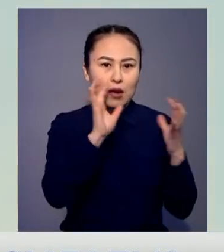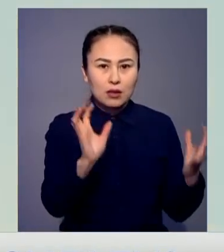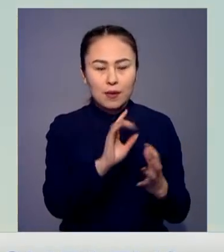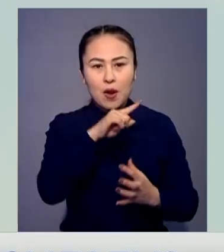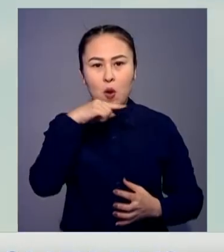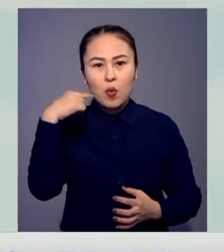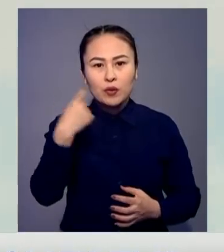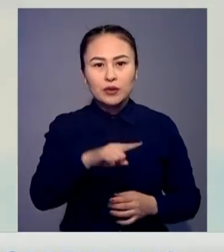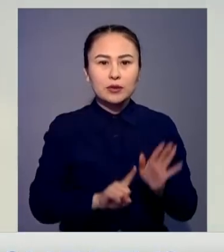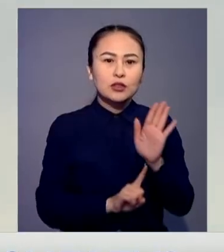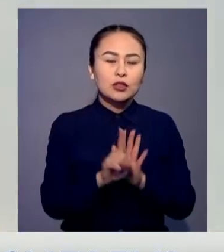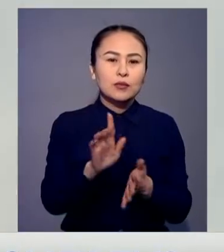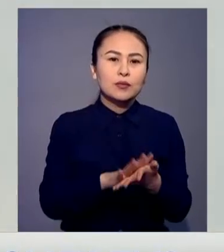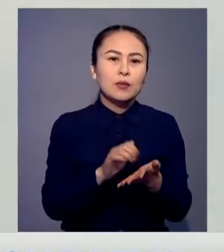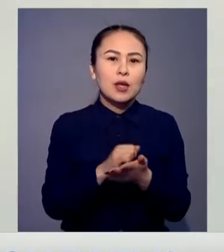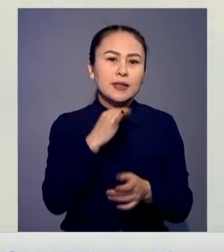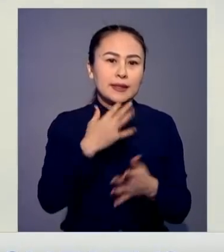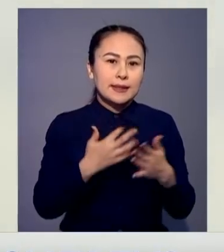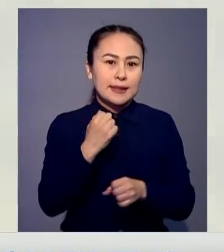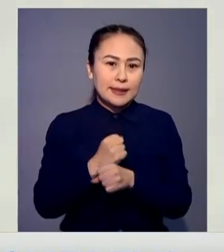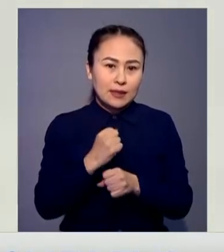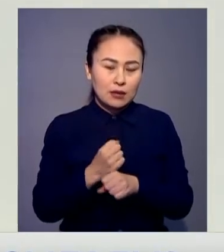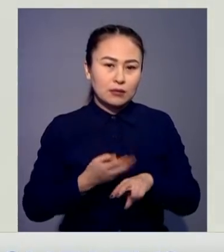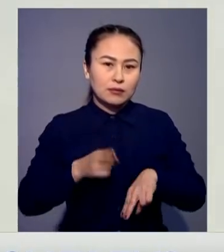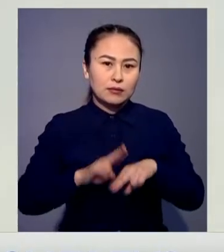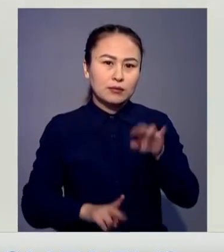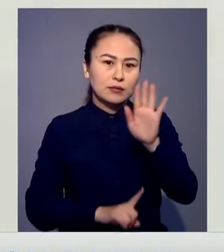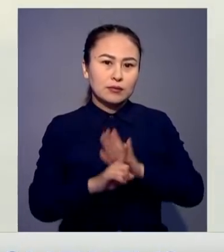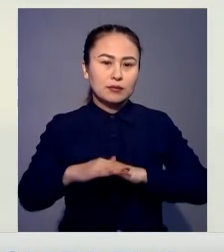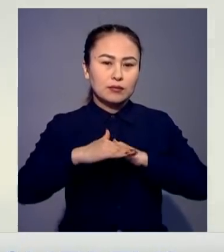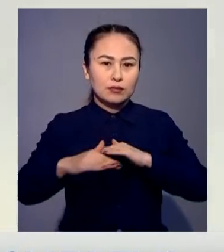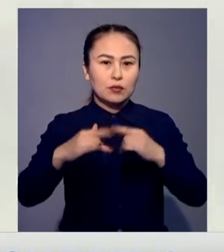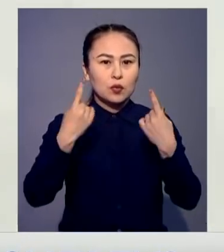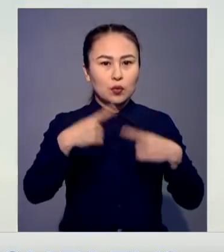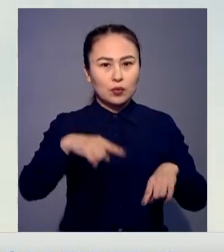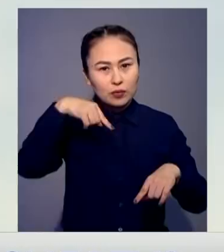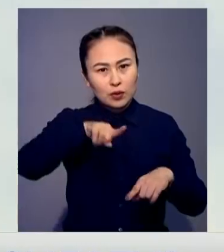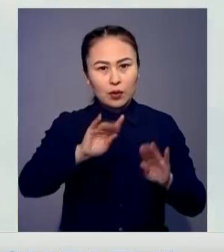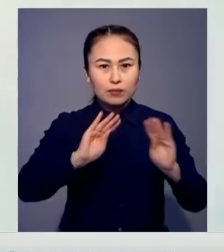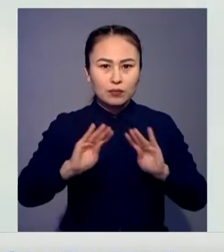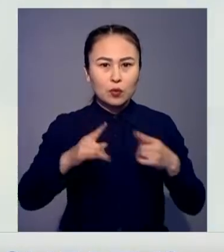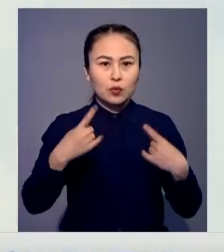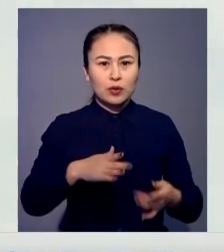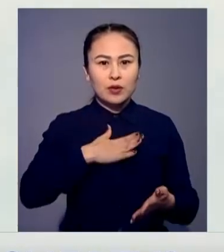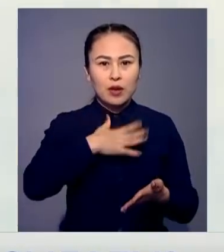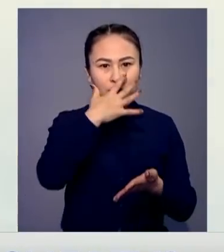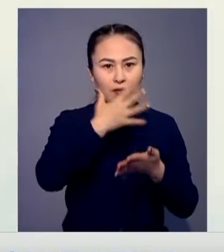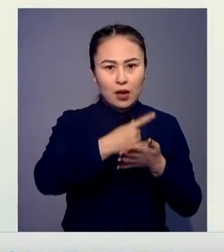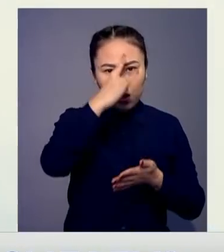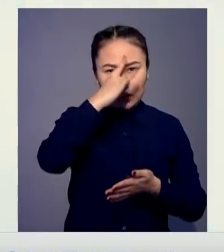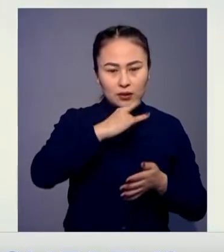жасап шығарса, еліміз жер үсті инфрақұрылымын жабдықтайды. Көршілердің шығыны 916 миллион, ал біздің шығын 233 миллион